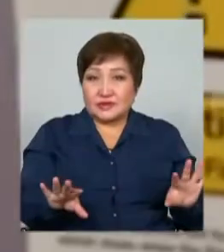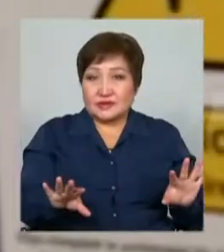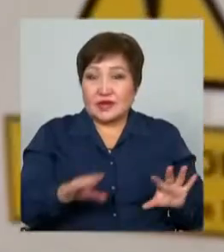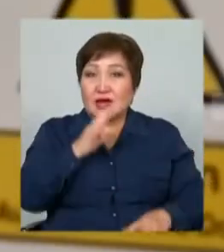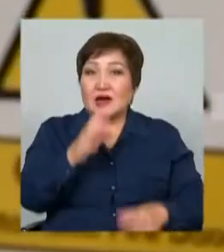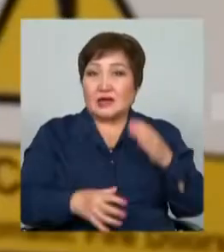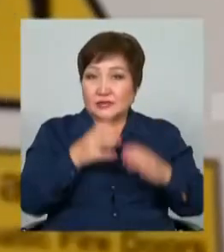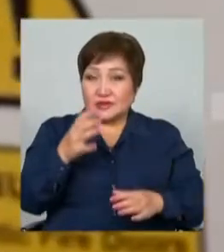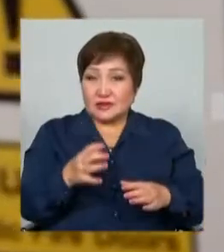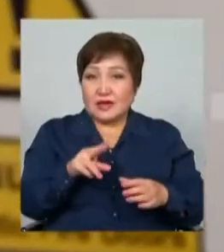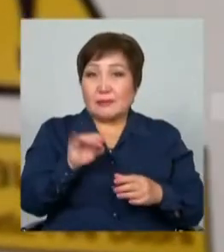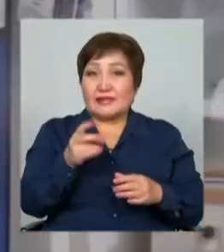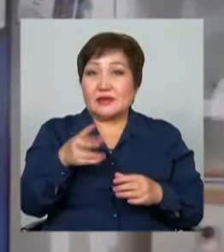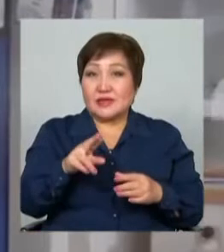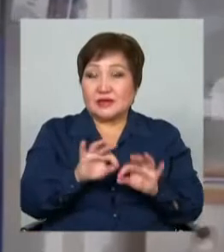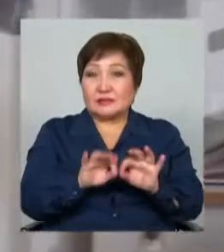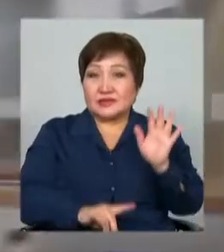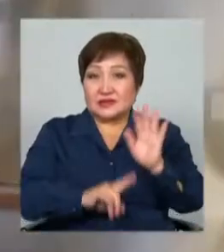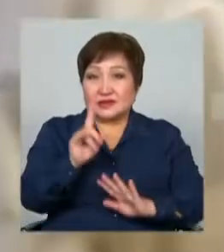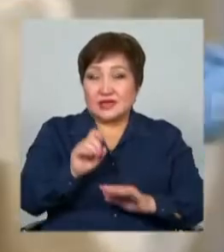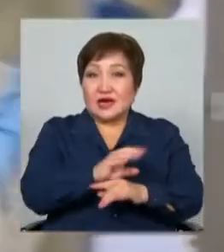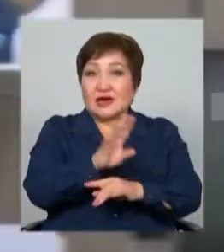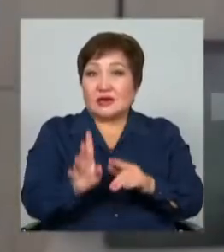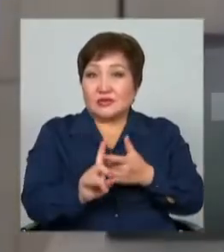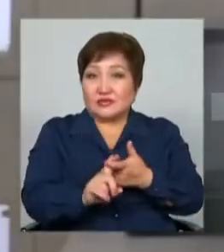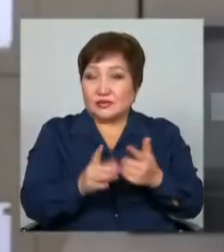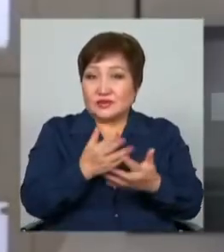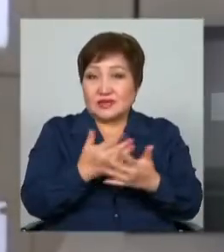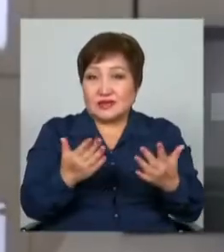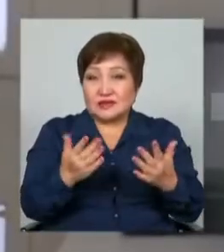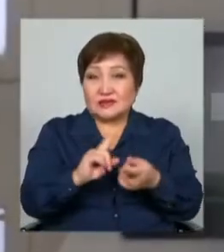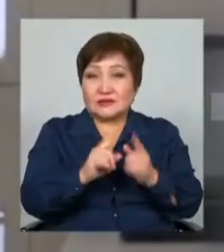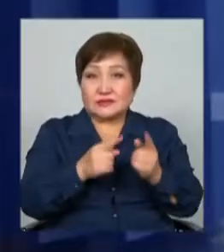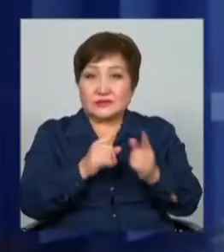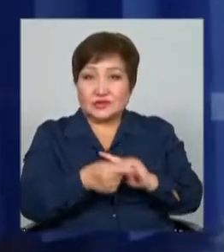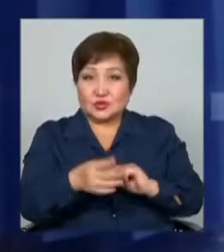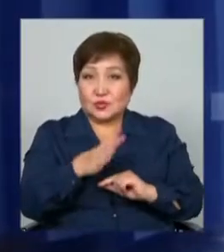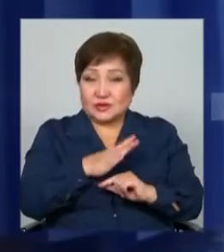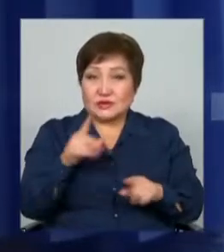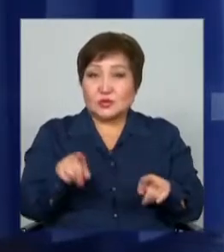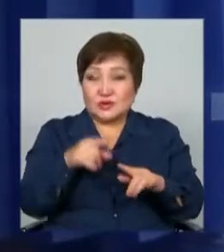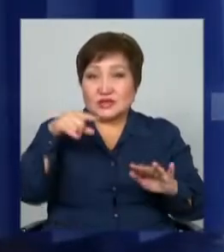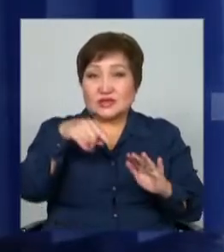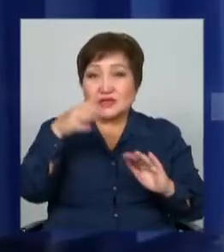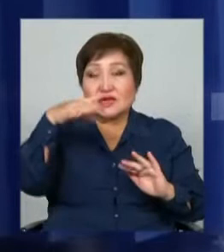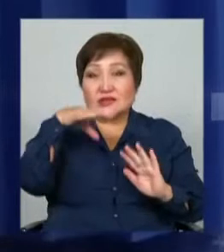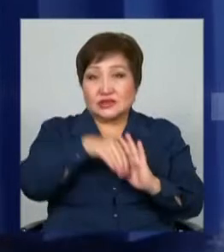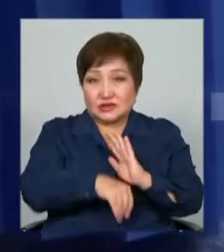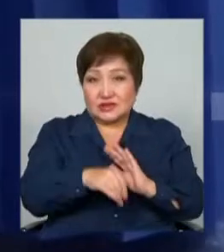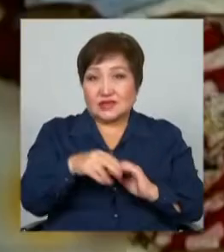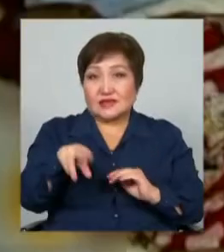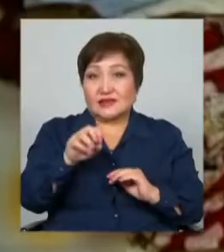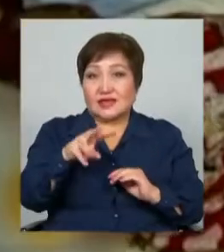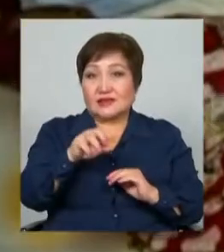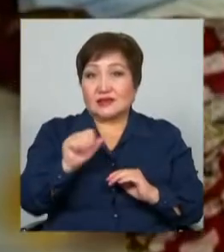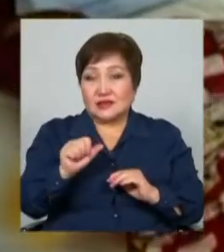Әлемде пандемия басталғалы коронавирус инфекциясы талай мутацияға ұшыраған. Соның ішінде ет аштамы алғаш рет 2020 жылы